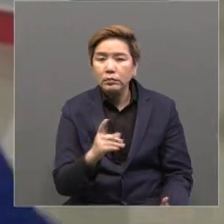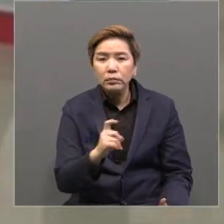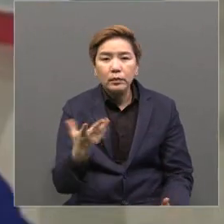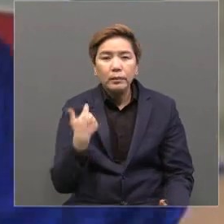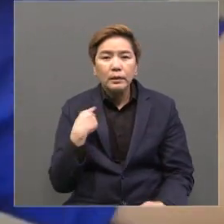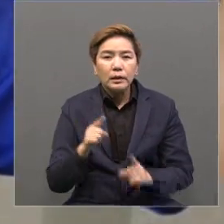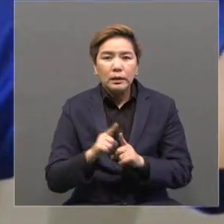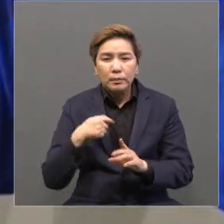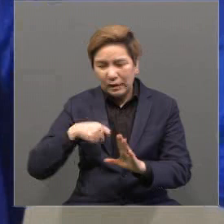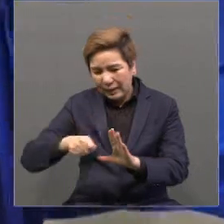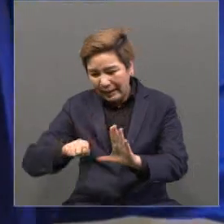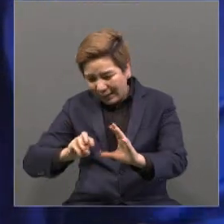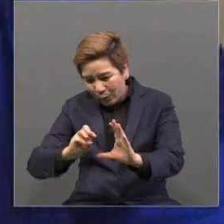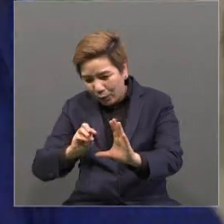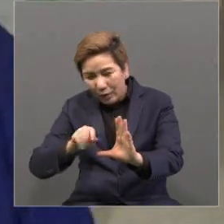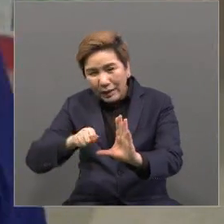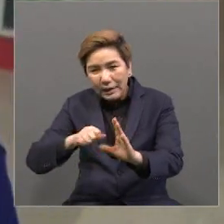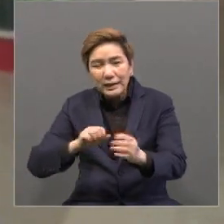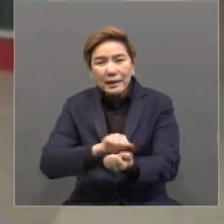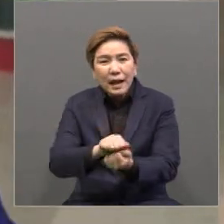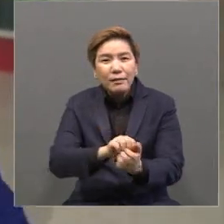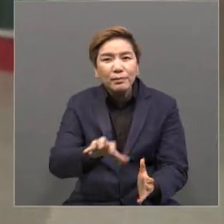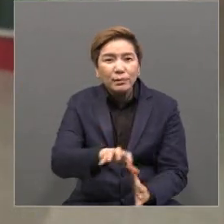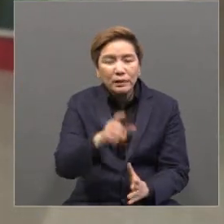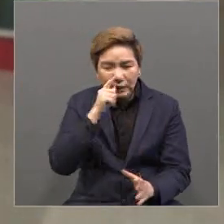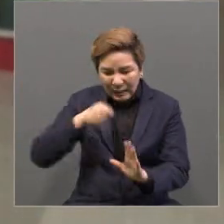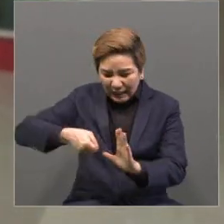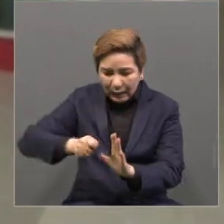แค่ไอ้กุญแจตู้เครื่องซักผ้า